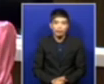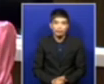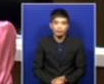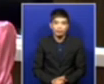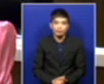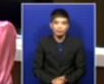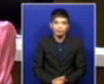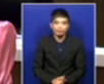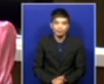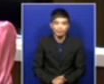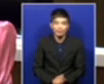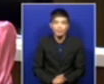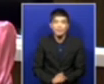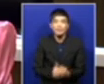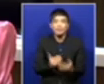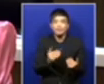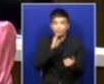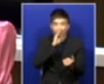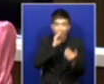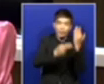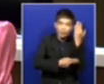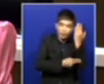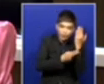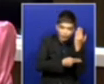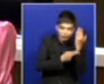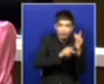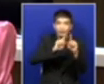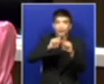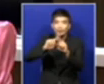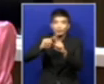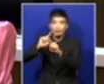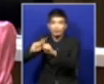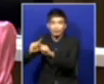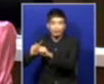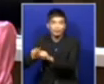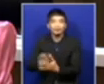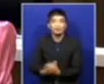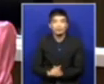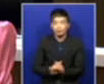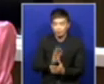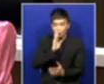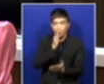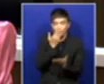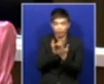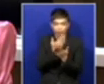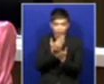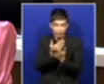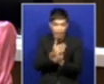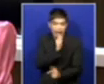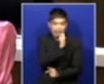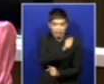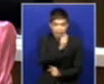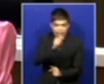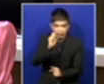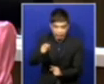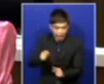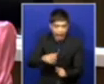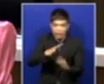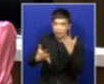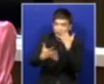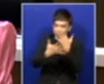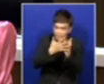นี่ยังไม่รวมพวกหักหัวคิวที่โรงแรมอะไรที่เป็นข่าวอีกนะอย่าไปตัดตอนนะครับคนจ่ายก็ต้องเจ็บนะคนรับก็ต้องติดคุกนะ